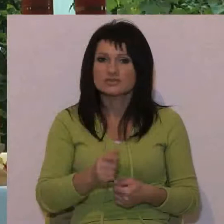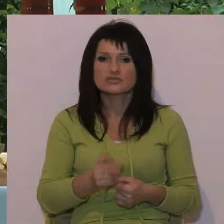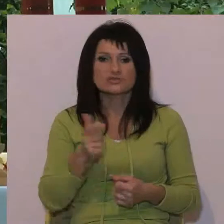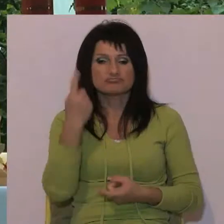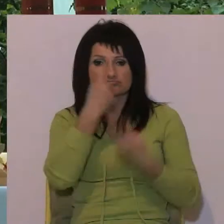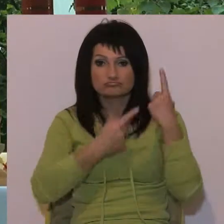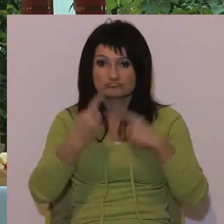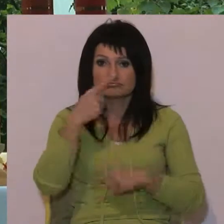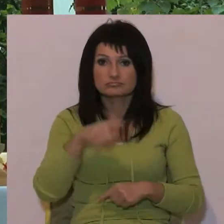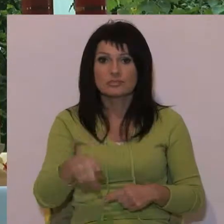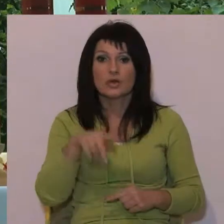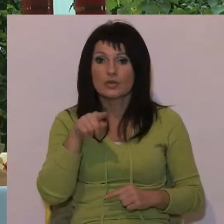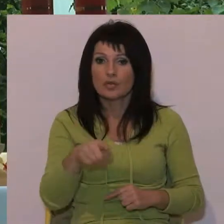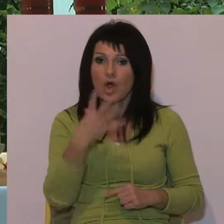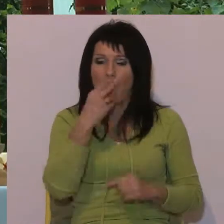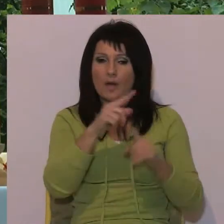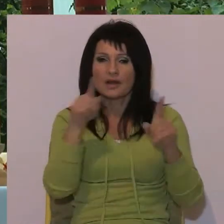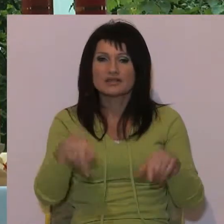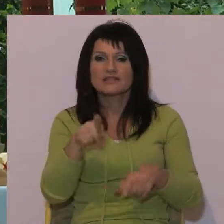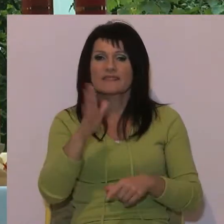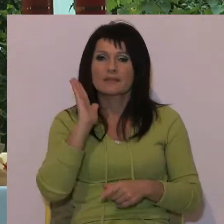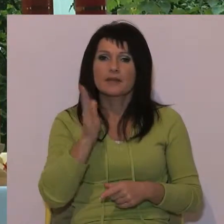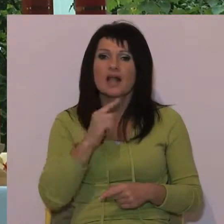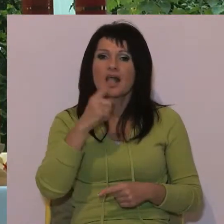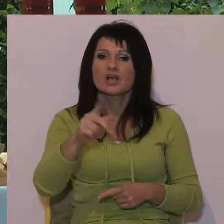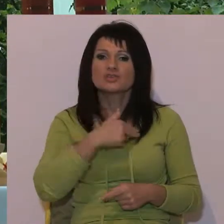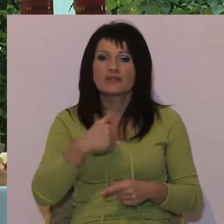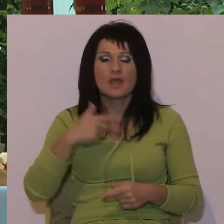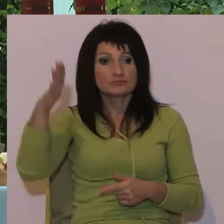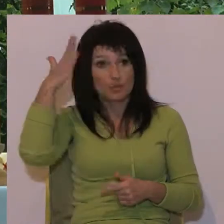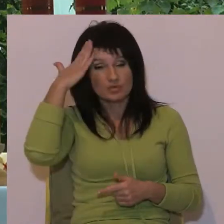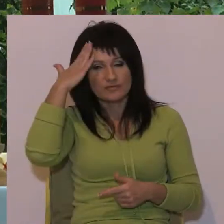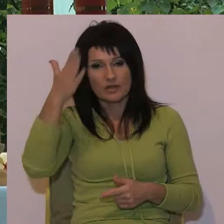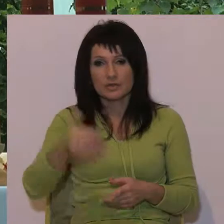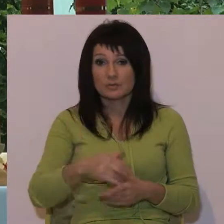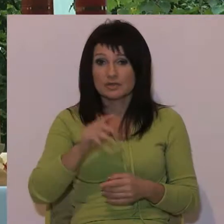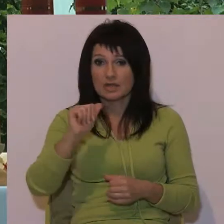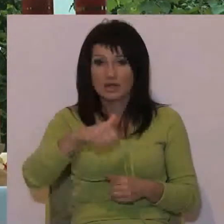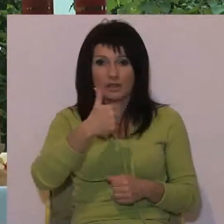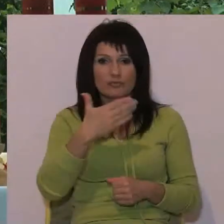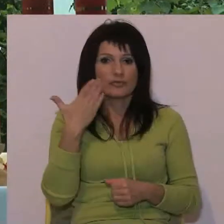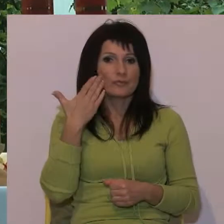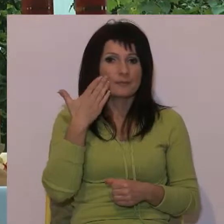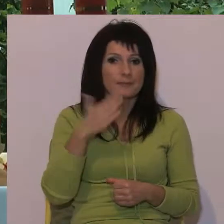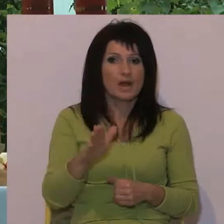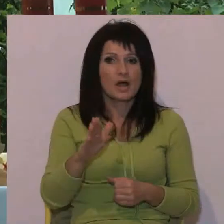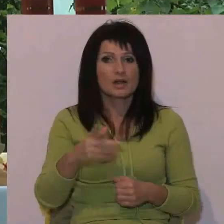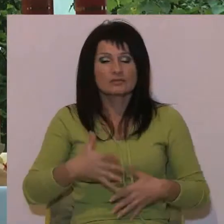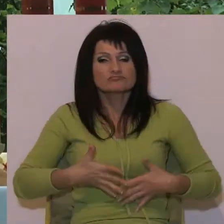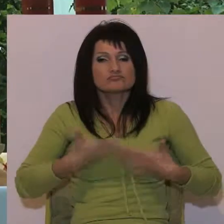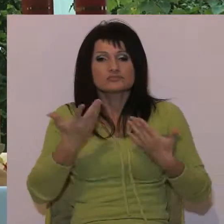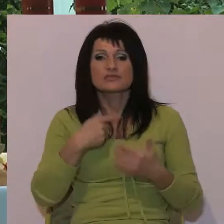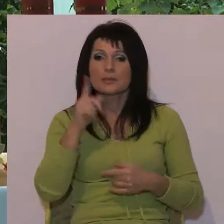sądzili, to obraz ten każe nam sobie uświadomić jedną bardzo doniosłą